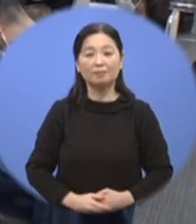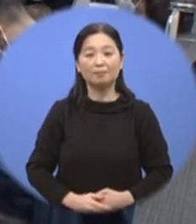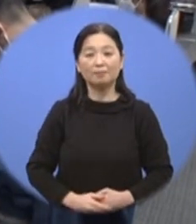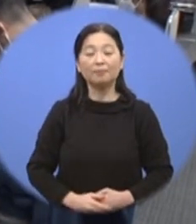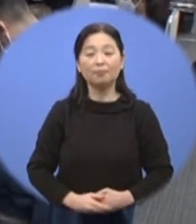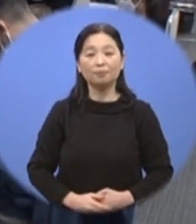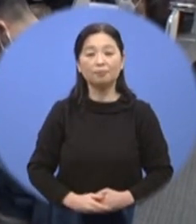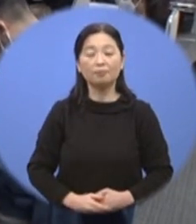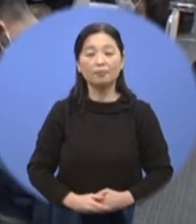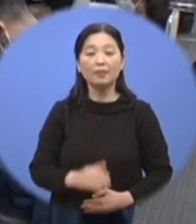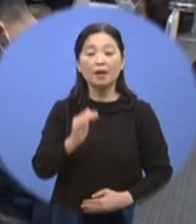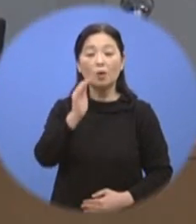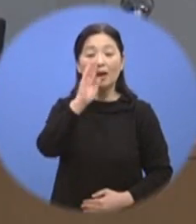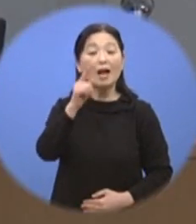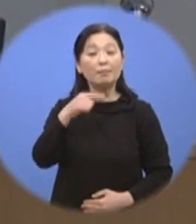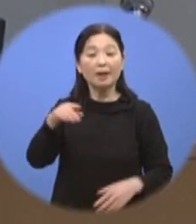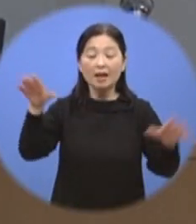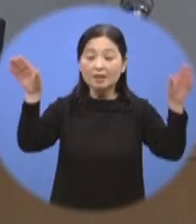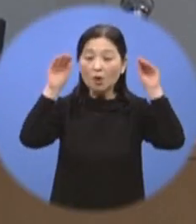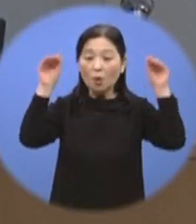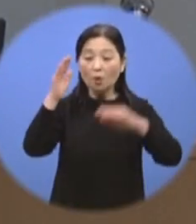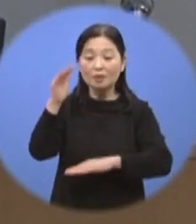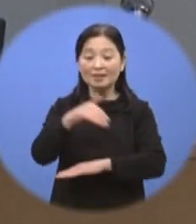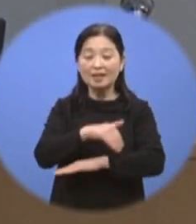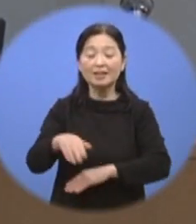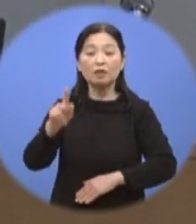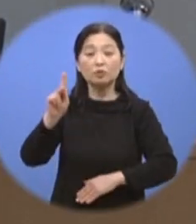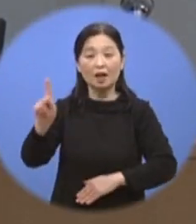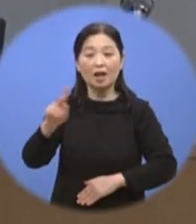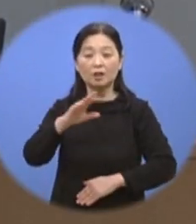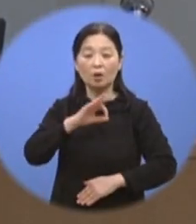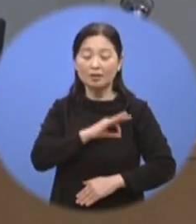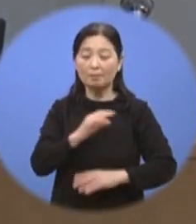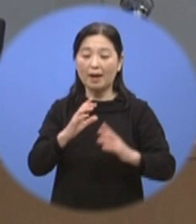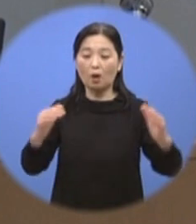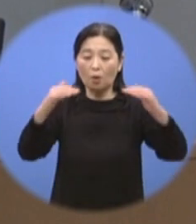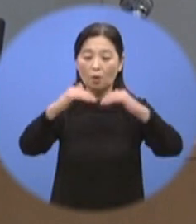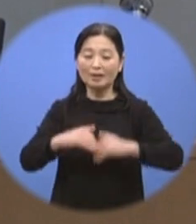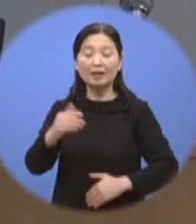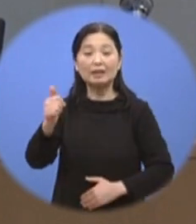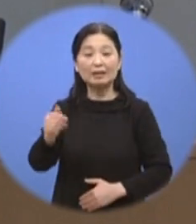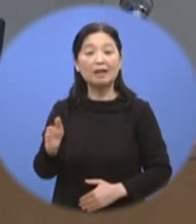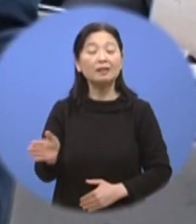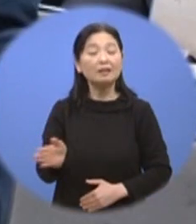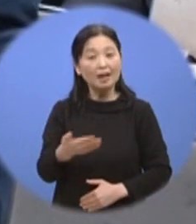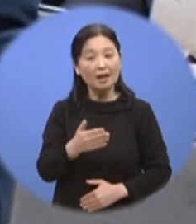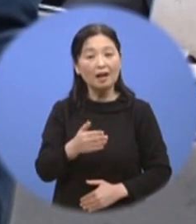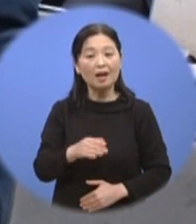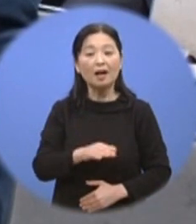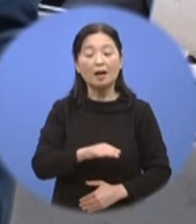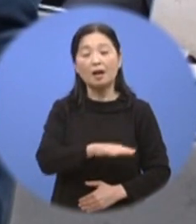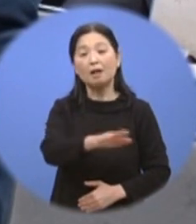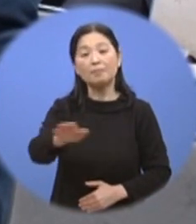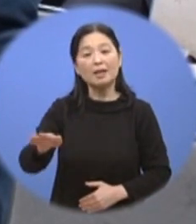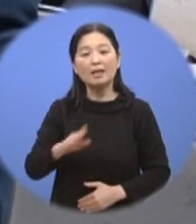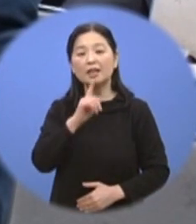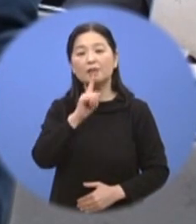最後に和歌山県情報政策課の大谷さんから県民の皆さんにメッセージです。